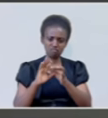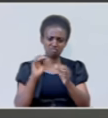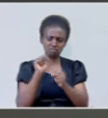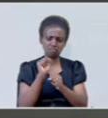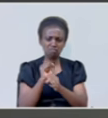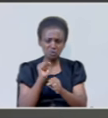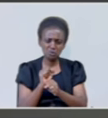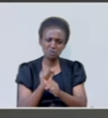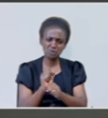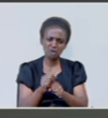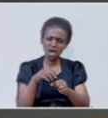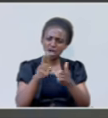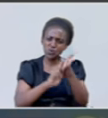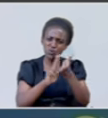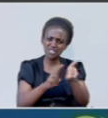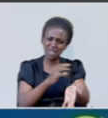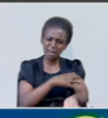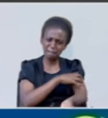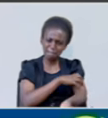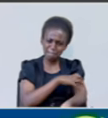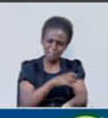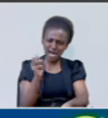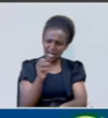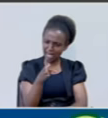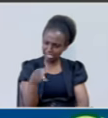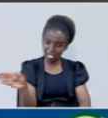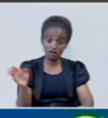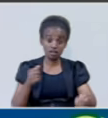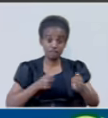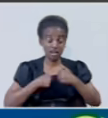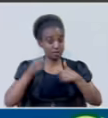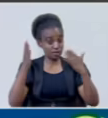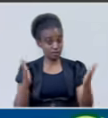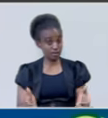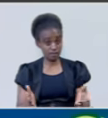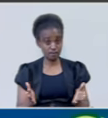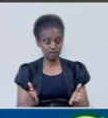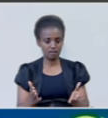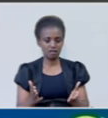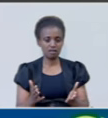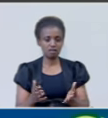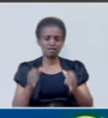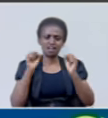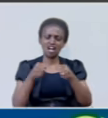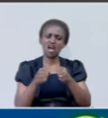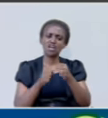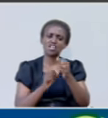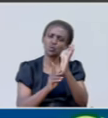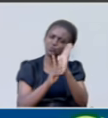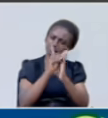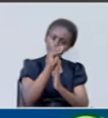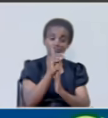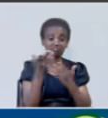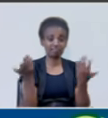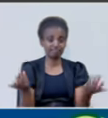présentent. Cette pandémie n'est pas la première épreuve que rencontrent les Rwandais. Nous avons connu tant d'épreuves. Et